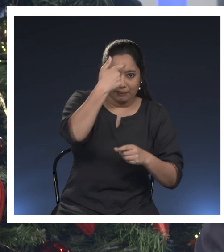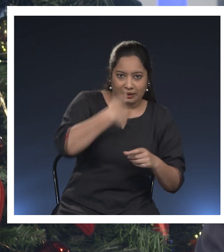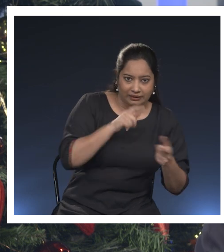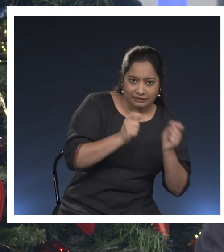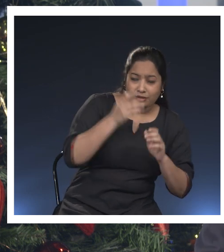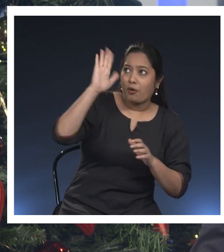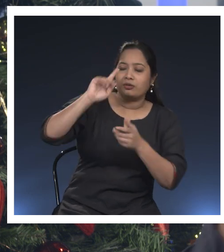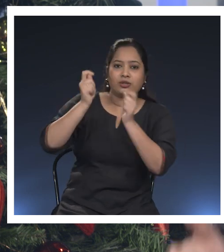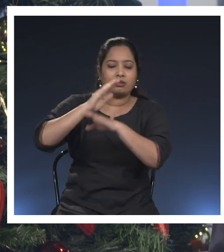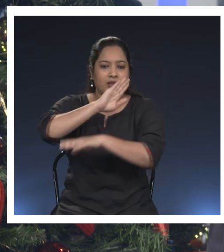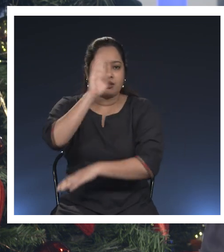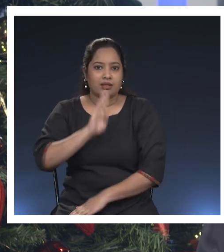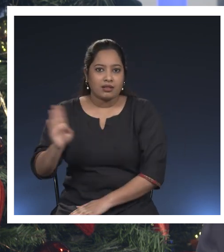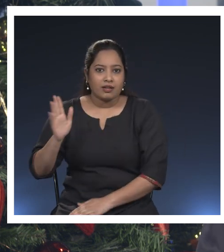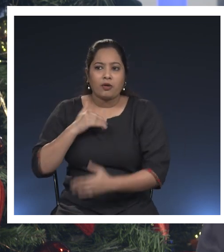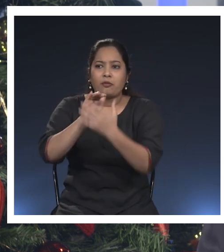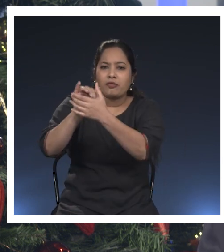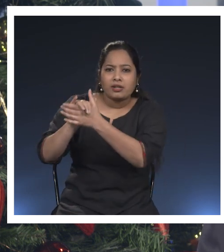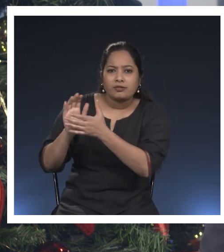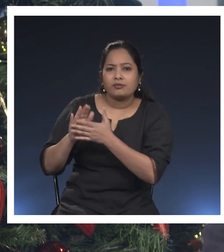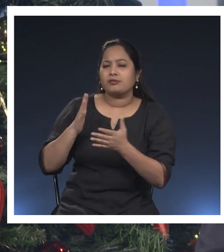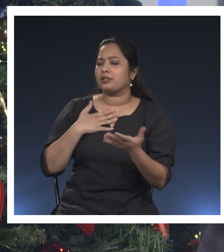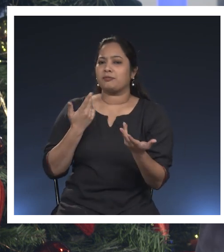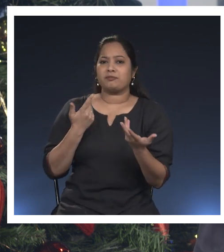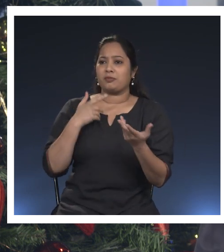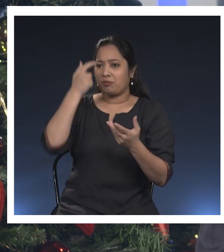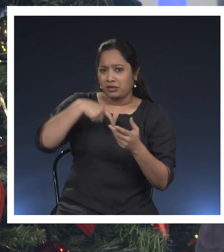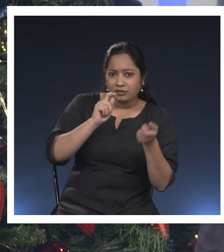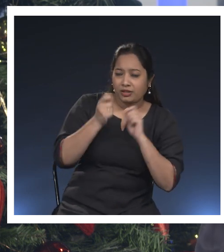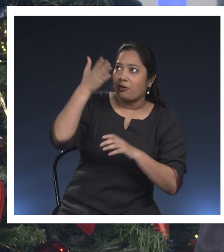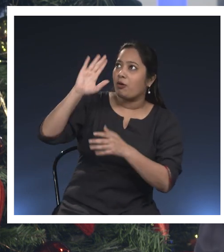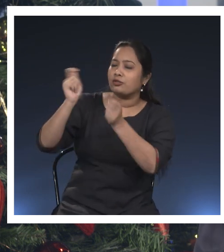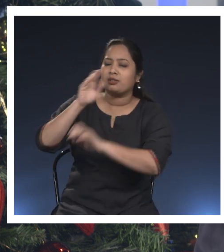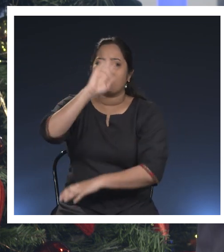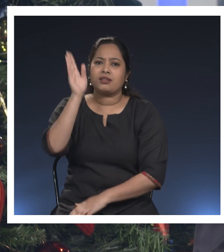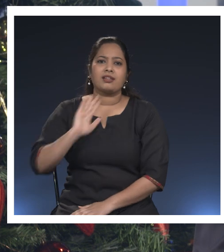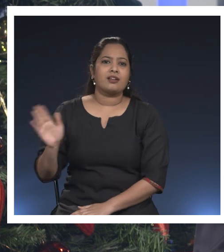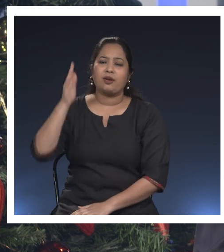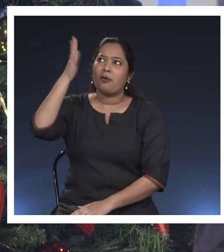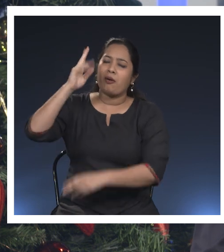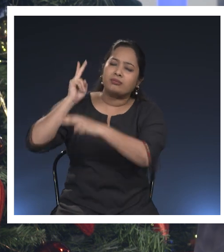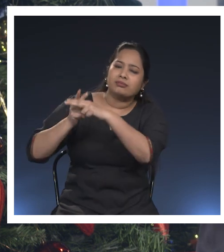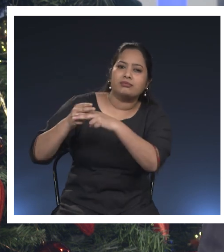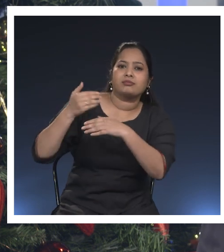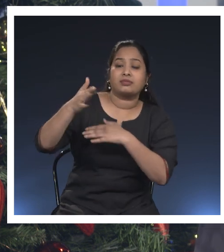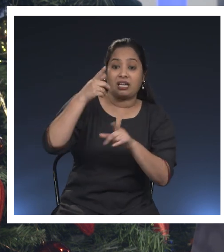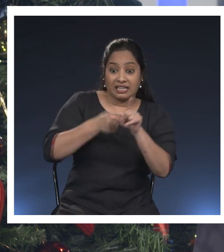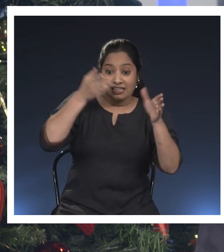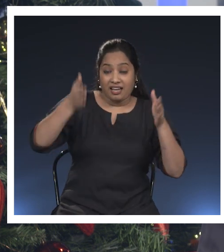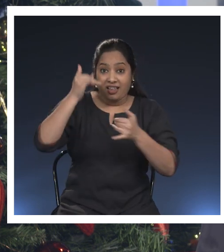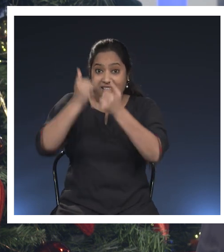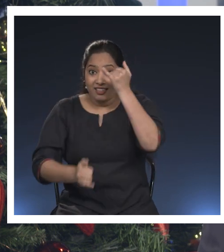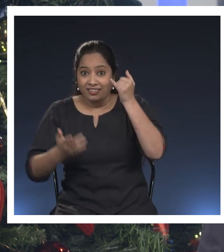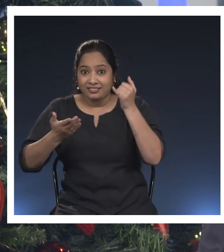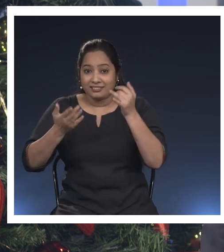वैसे ही है जैसा वो दोस्तों के बीच में है। आप जब भी उसको पुकारते हैं वो परमेश्वर आपकी सुनता है। और साल के इस अंत में, इस आखिरी दिन